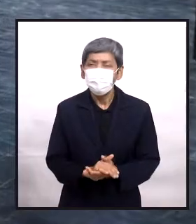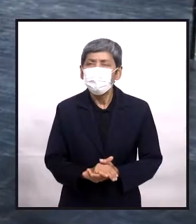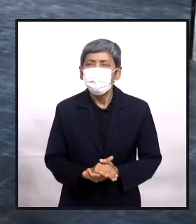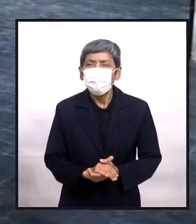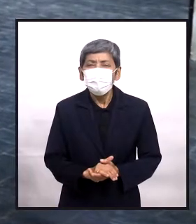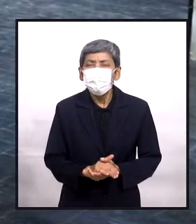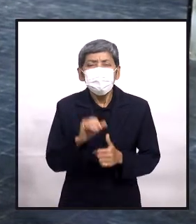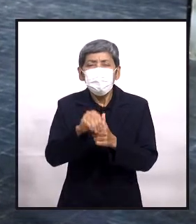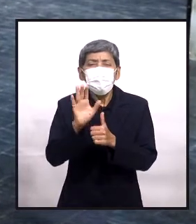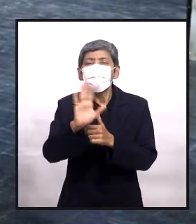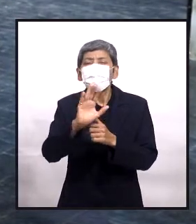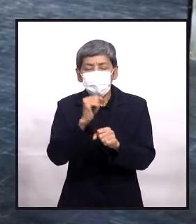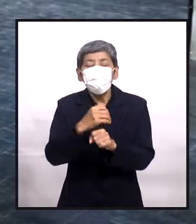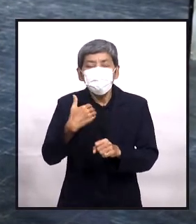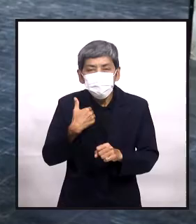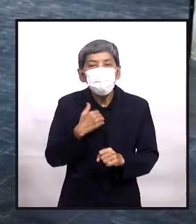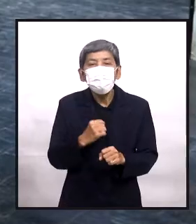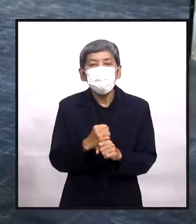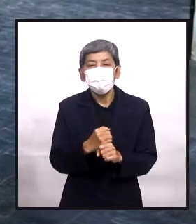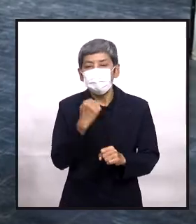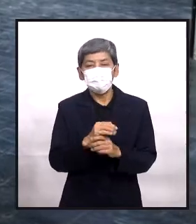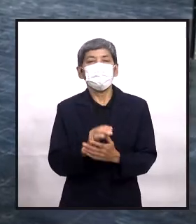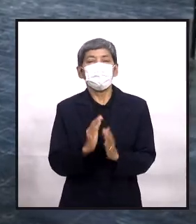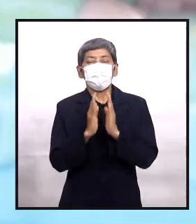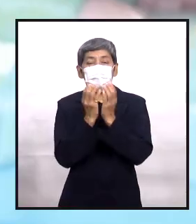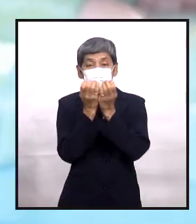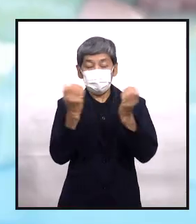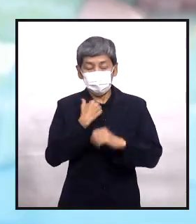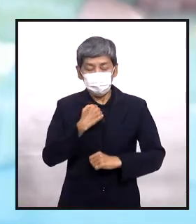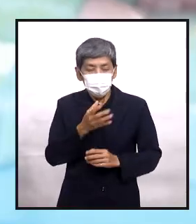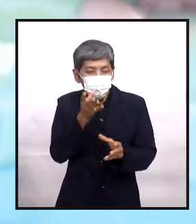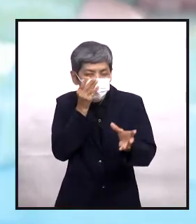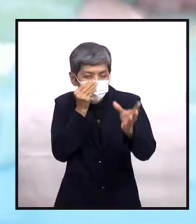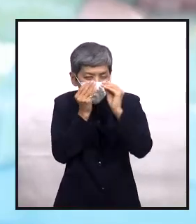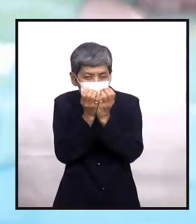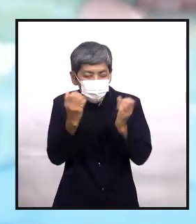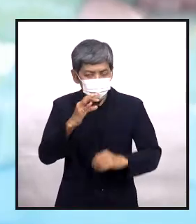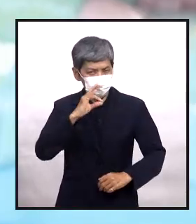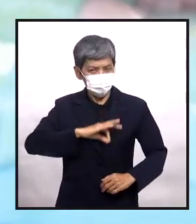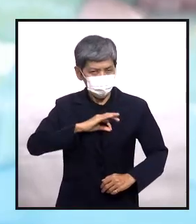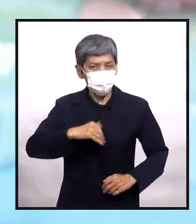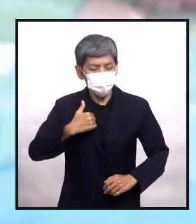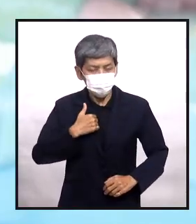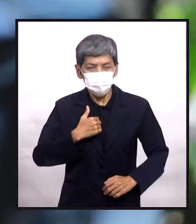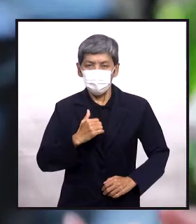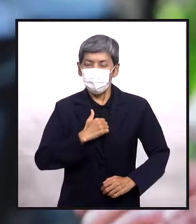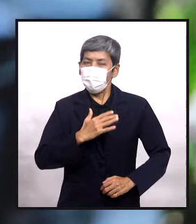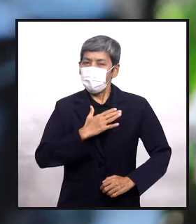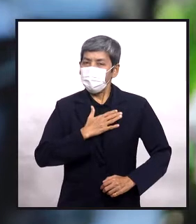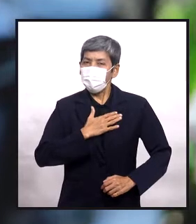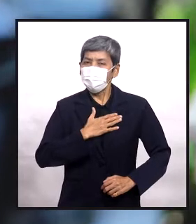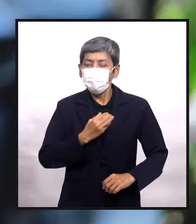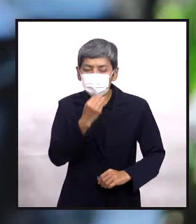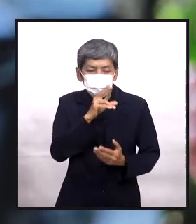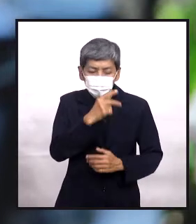คะ ที่จริงมันไม่ต้องแนะนำนะครับเพราะว่าเป็นเสน่ห์อันหนึ่งของธรรมะคือพอคนเข้ามาสนใจแล้วเนี่ยมันจะเกิดการรู้สึกแบบเหมือนคุณอุ๋ย